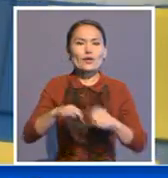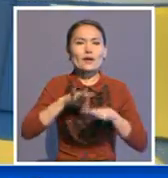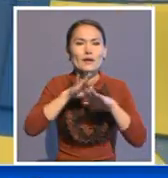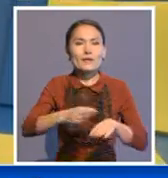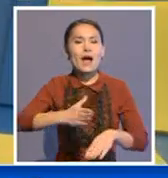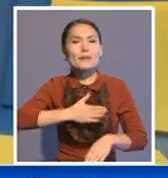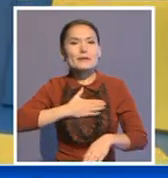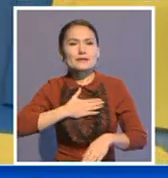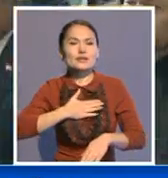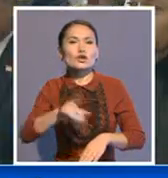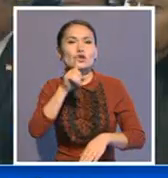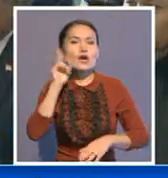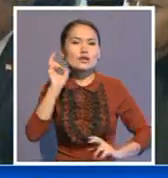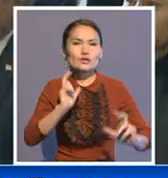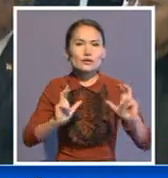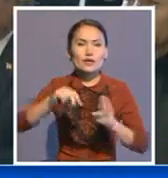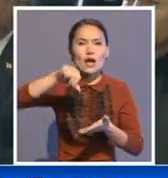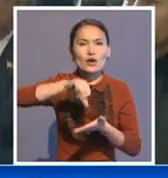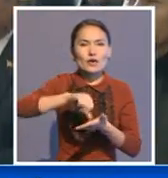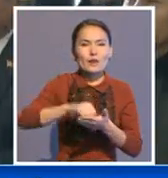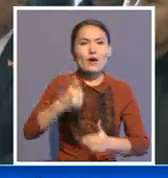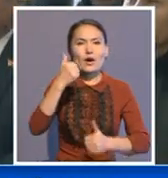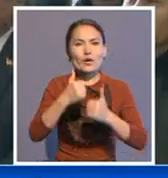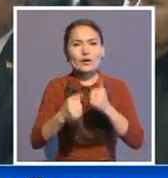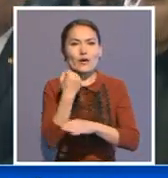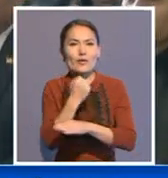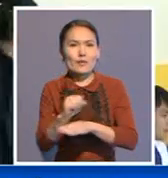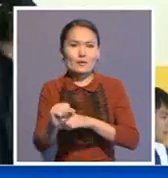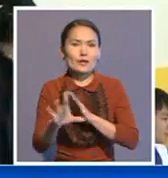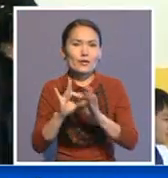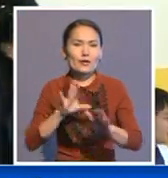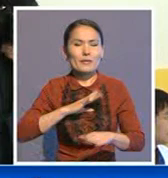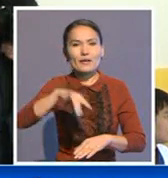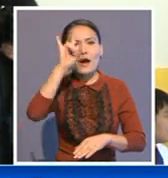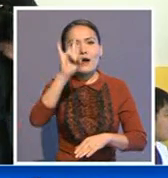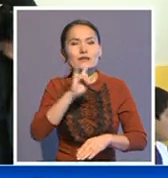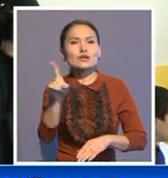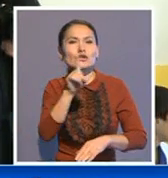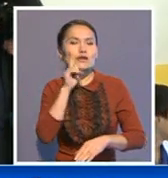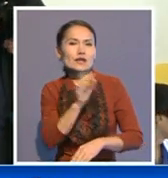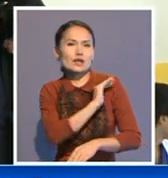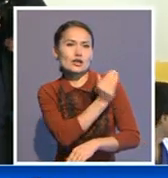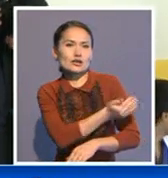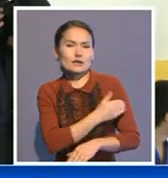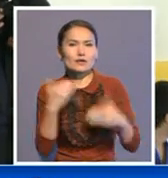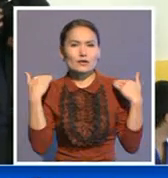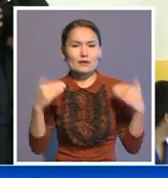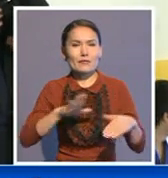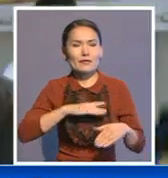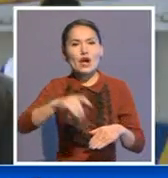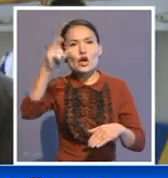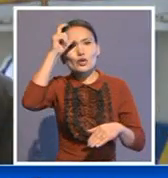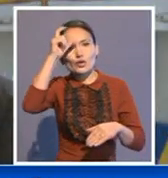жатқан біздің студенттер білек сыбана күресті. Түрлі салмаққа қарамастан белдескен қазақ жастарының жігеріне түрік ағайындар таңдай